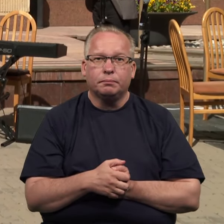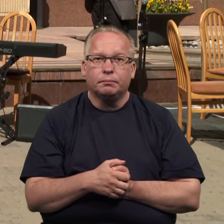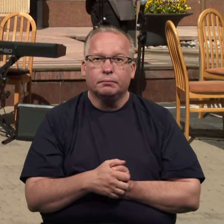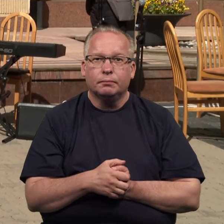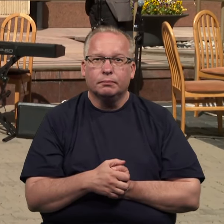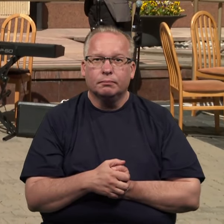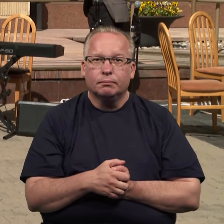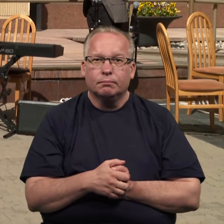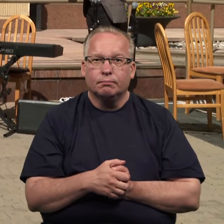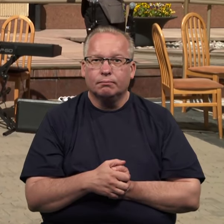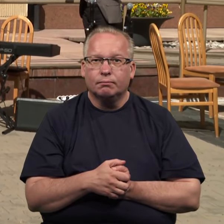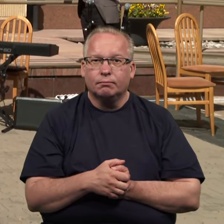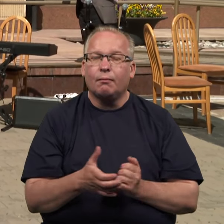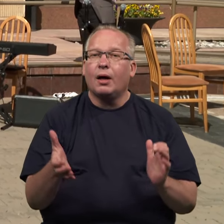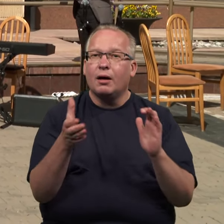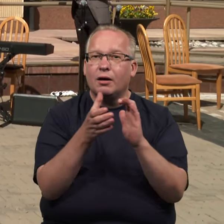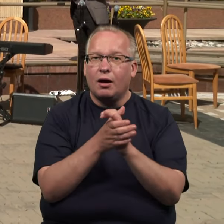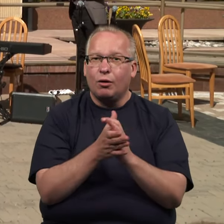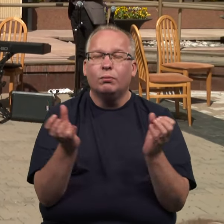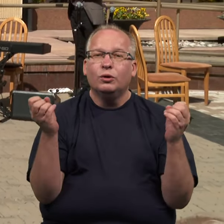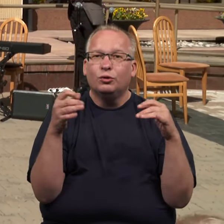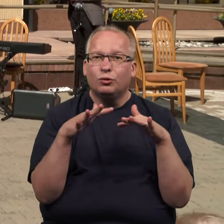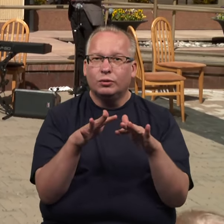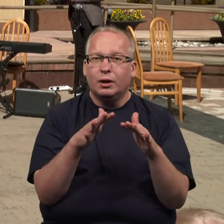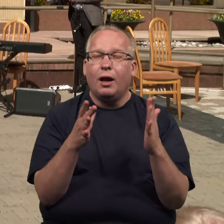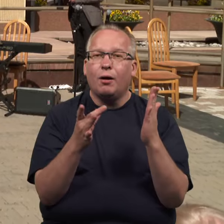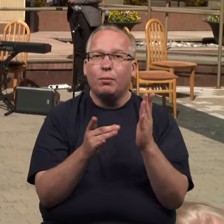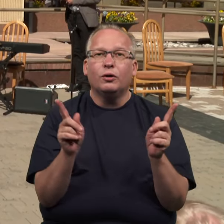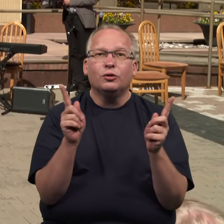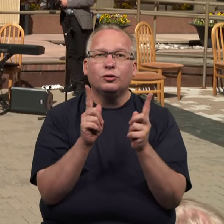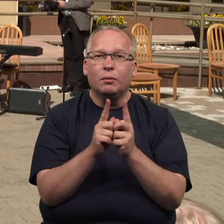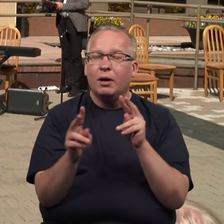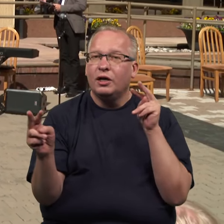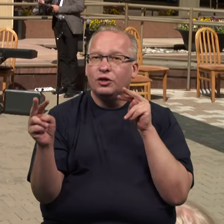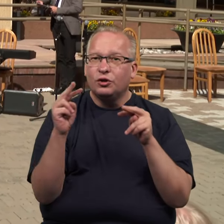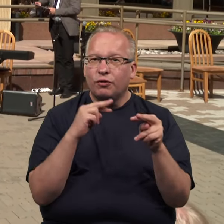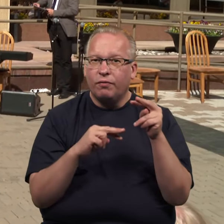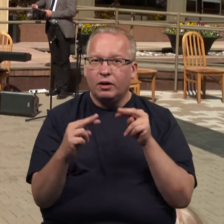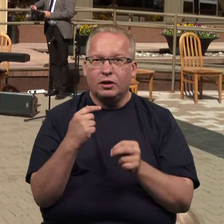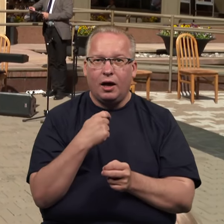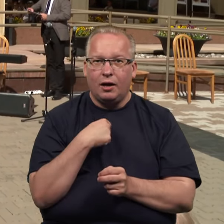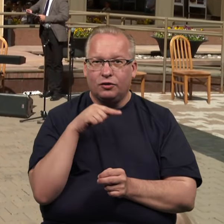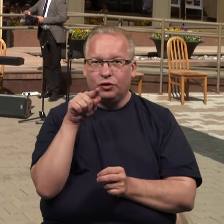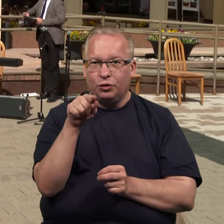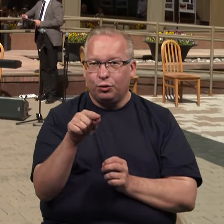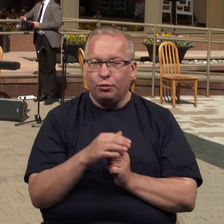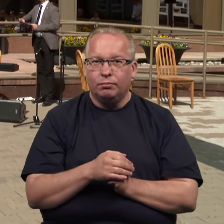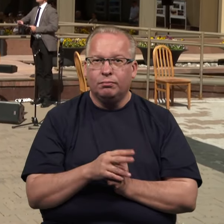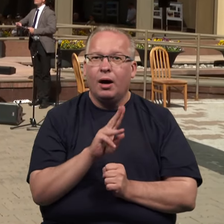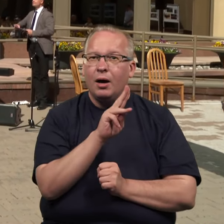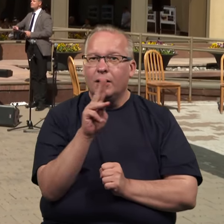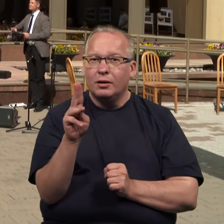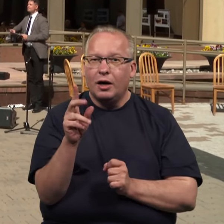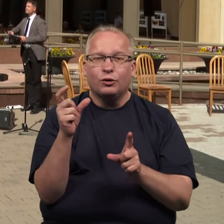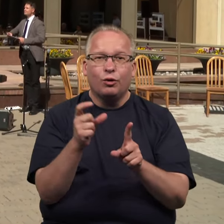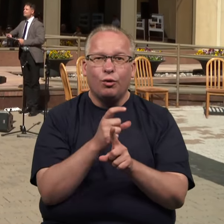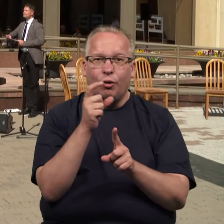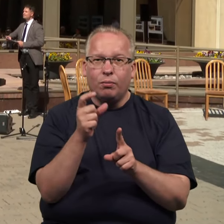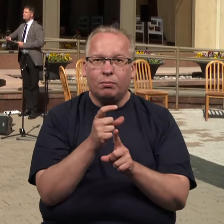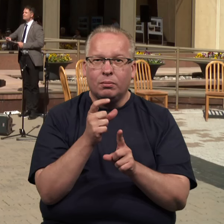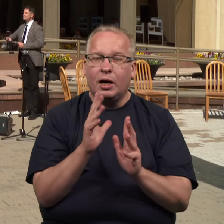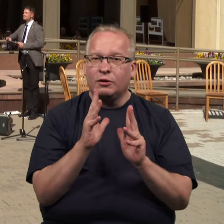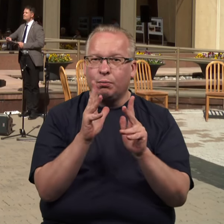Ranka ranko, susilieja pulsai, susitinka žvilgsniai aš ir tu, kas nuo kulkų, kas po tankai